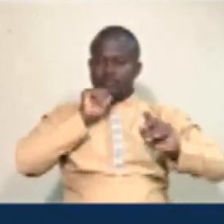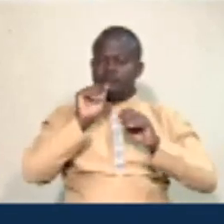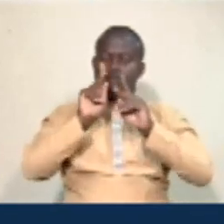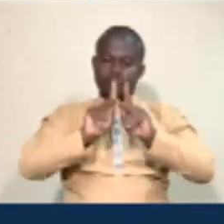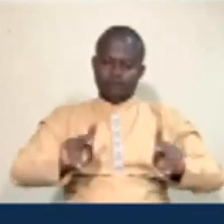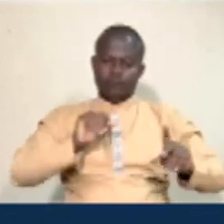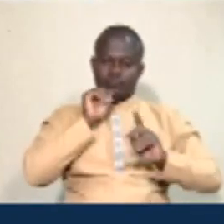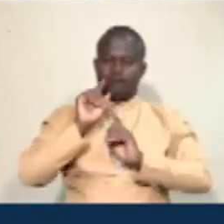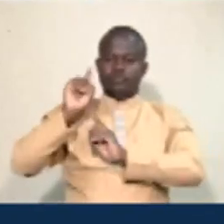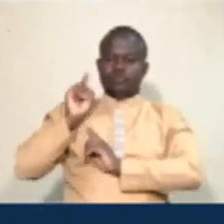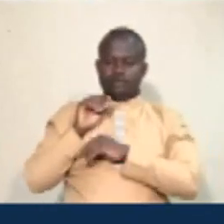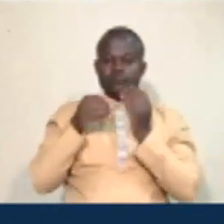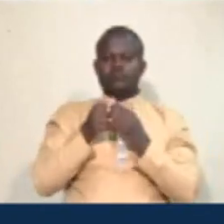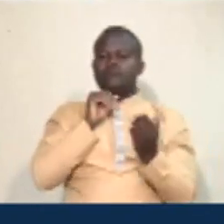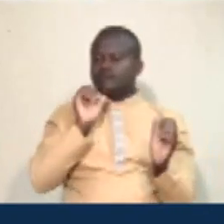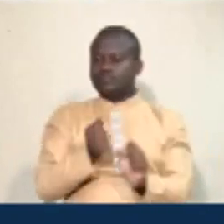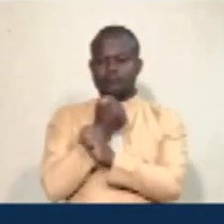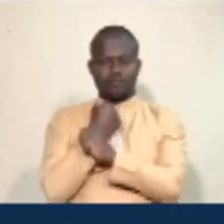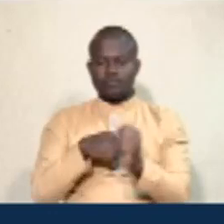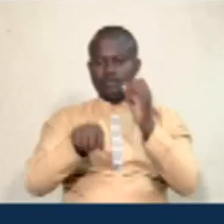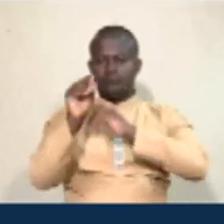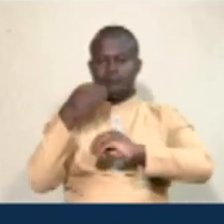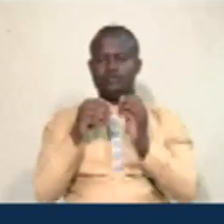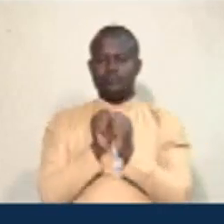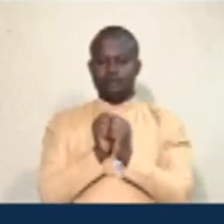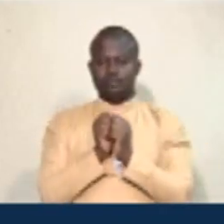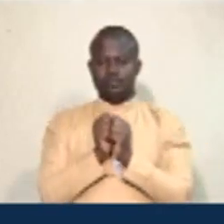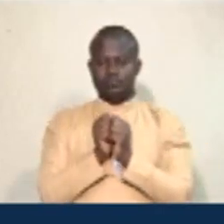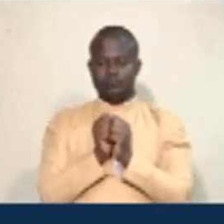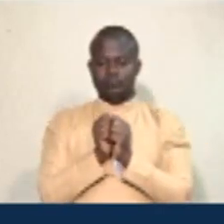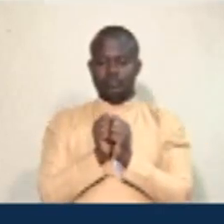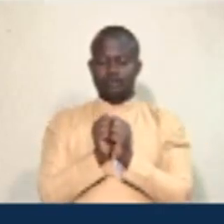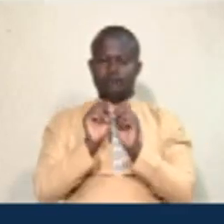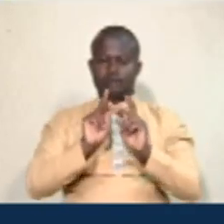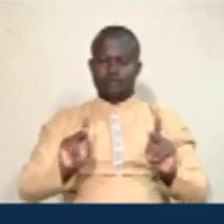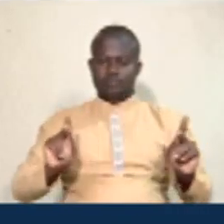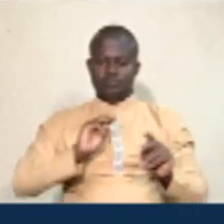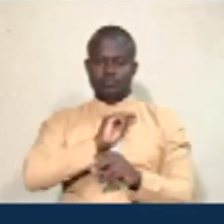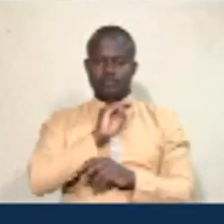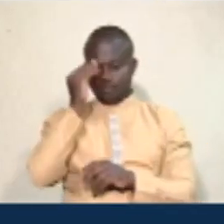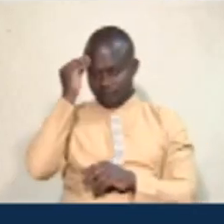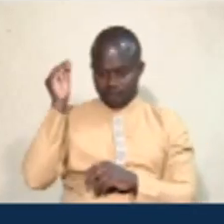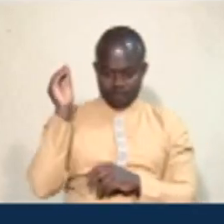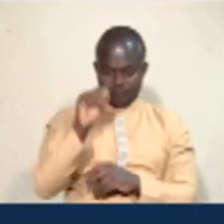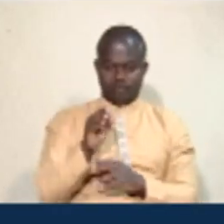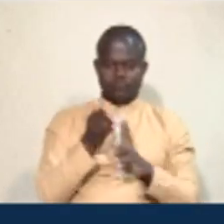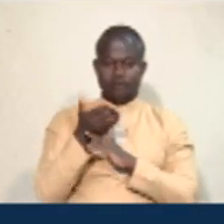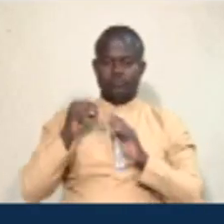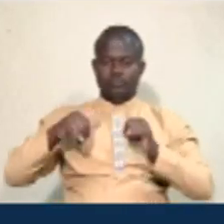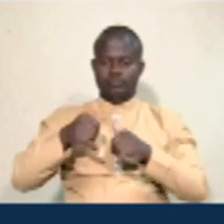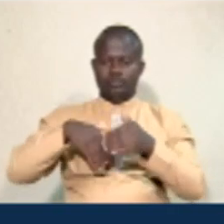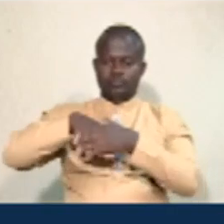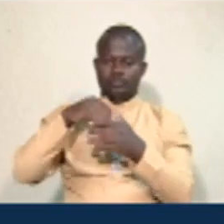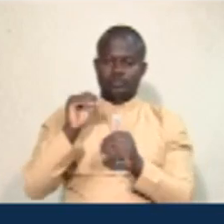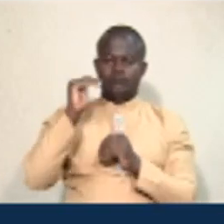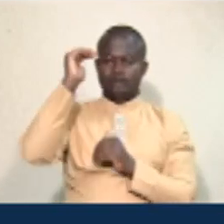mahoro, nta mutekano, nta nubwo twabasha gucuruza. Ubutumwa bwo guharanira amahoro bwatambukijwe binyuze mu mikino y'umupira w'amaguru